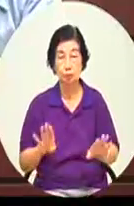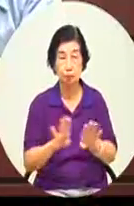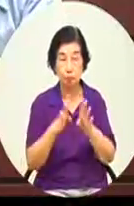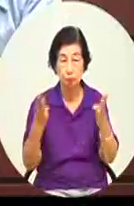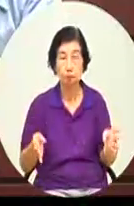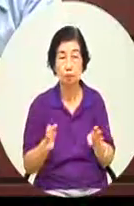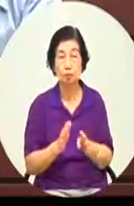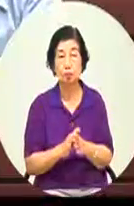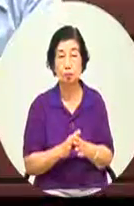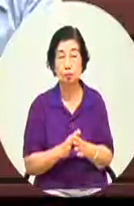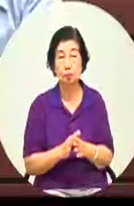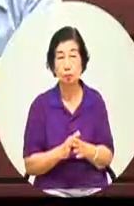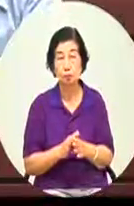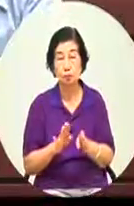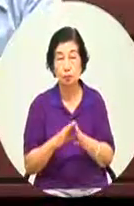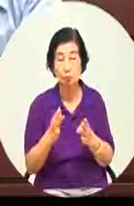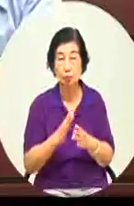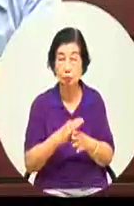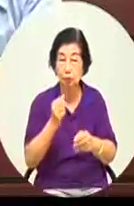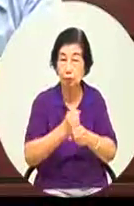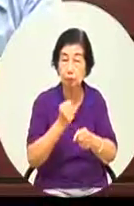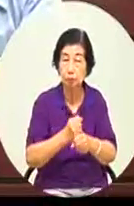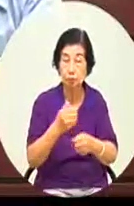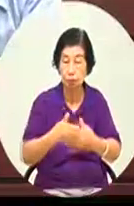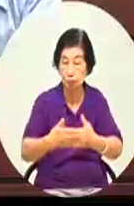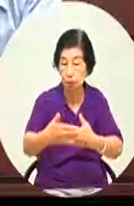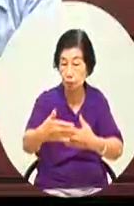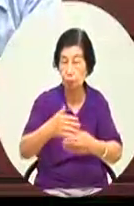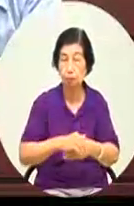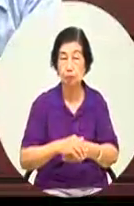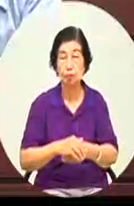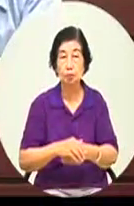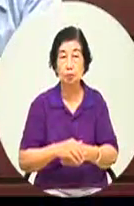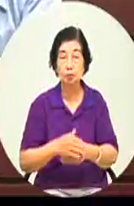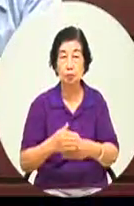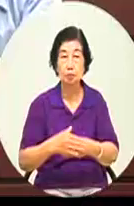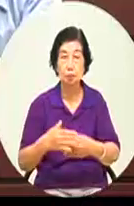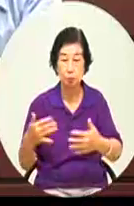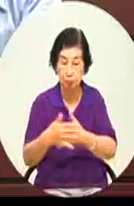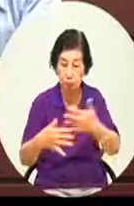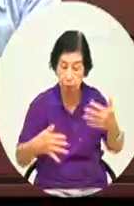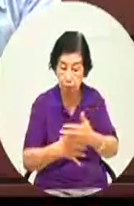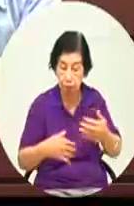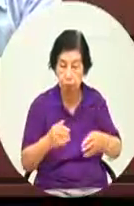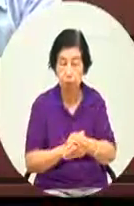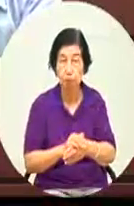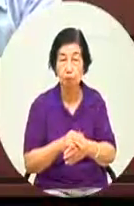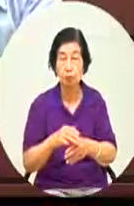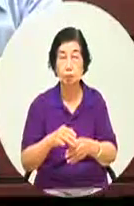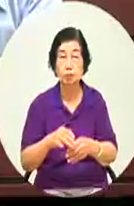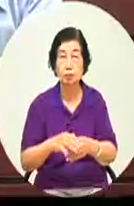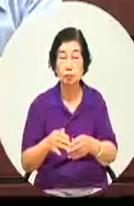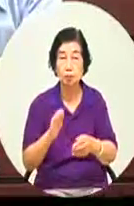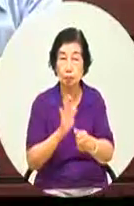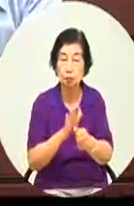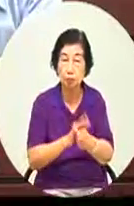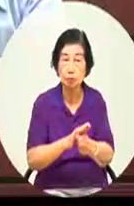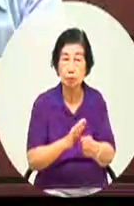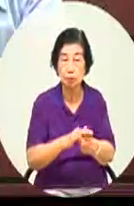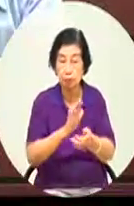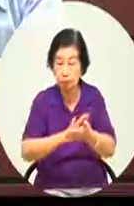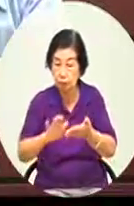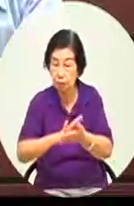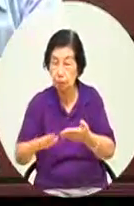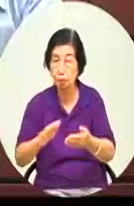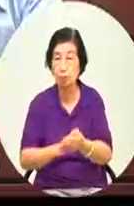工，是不是有做一些相关交通疏导的这一个评估哈？那我想，因为施工单位会是